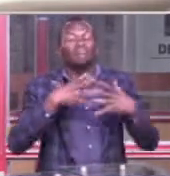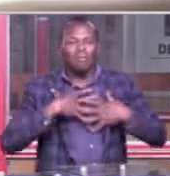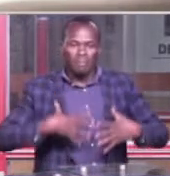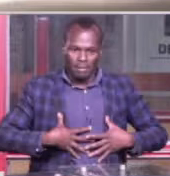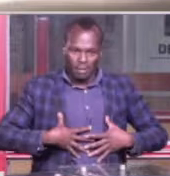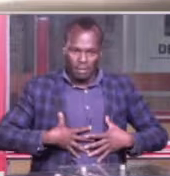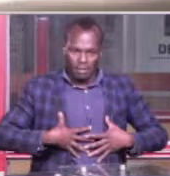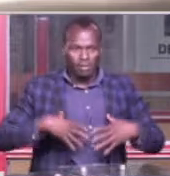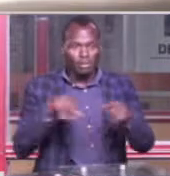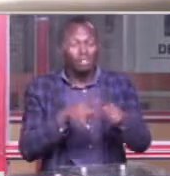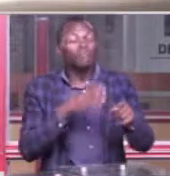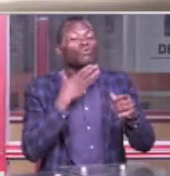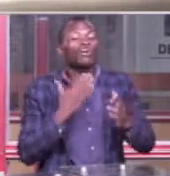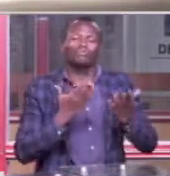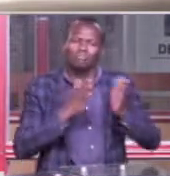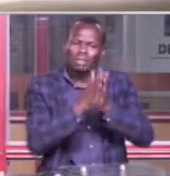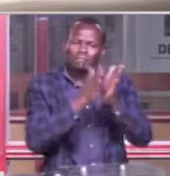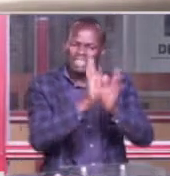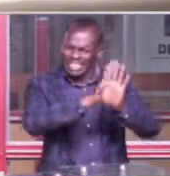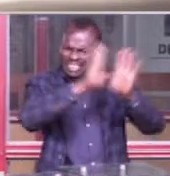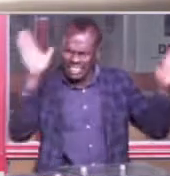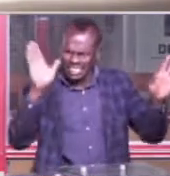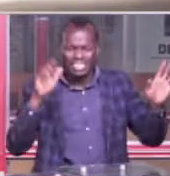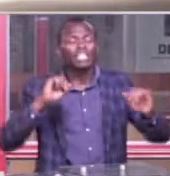cannot intimidate a ruling party.